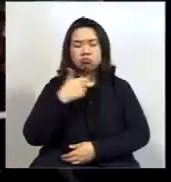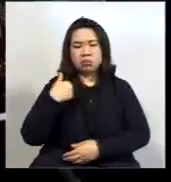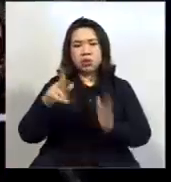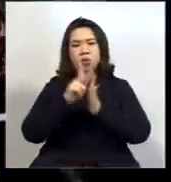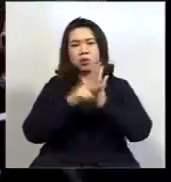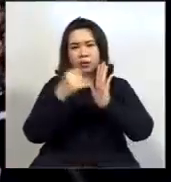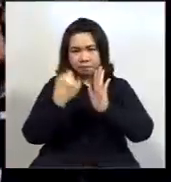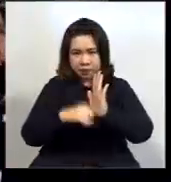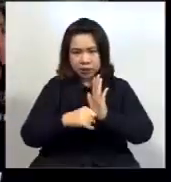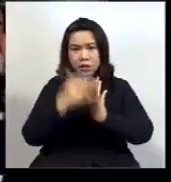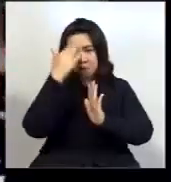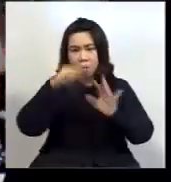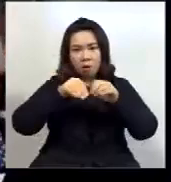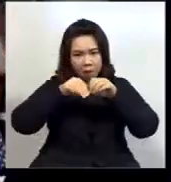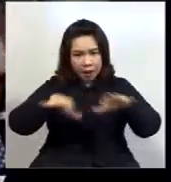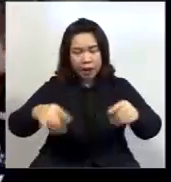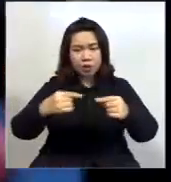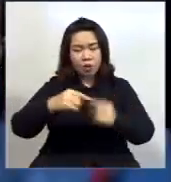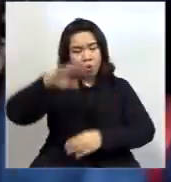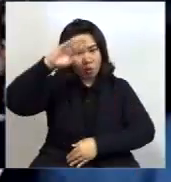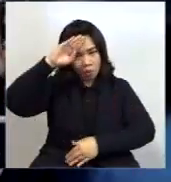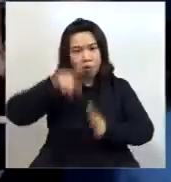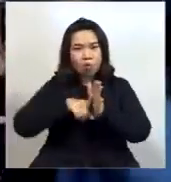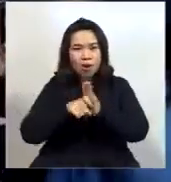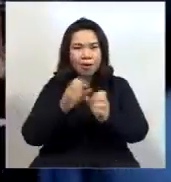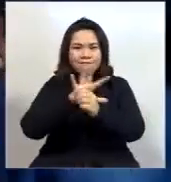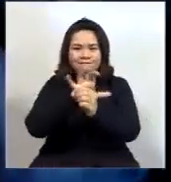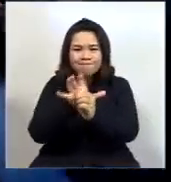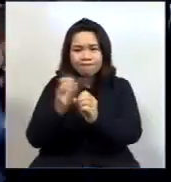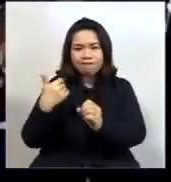ายหลังจากที่เขาประกาศให้โควิด-19เป็นโรคติดต่ออันตรายแล้วค่ะ